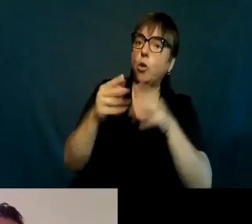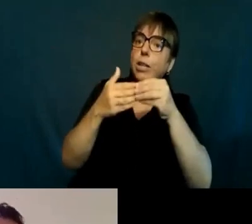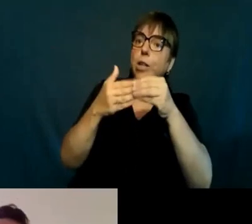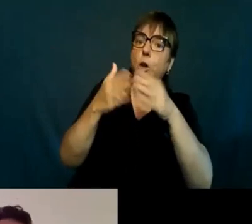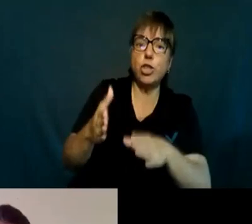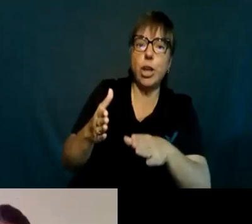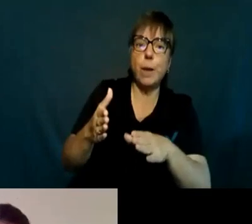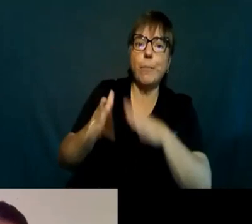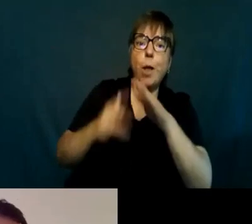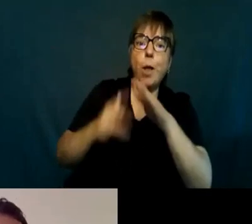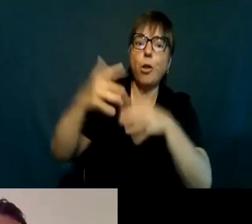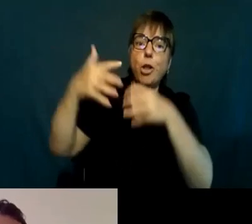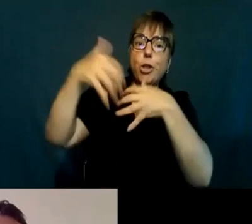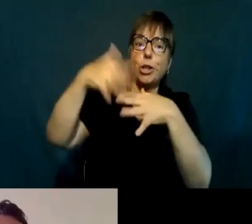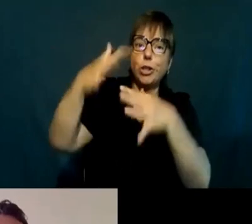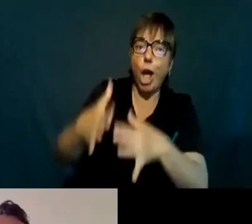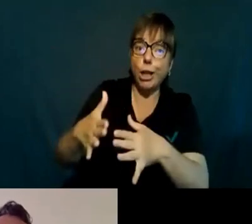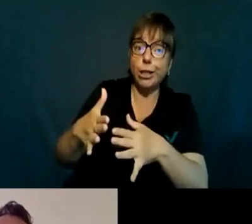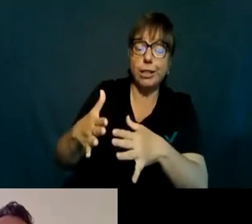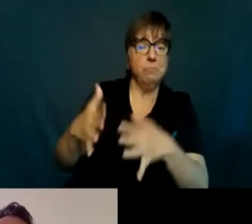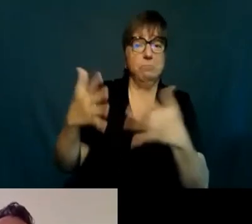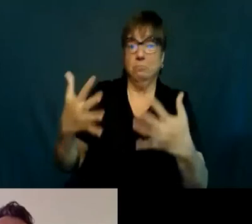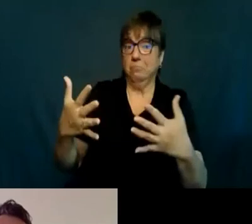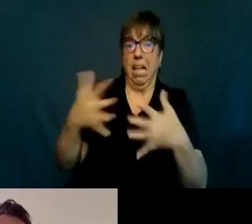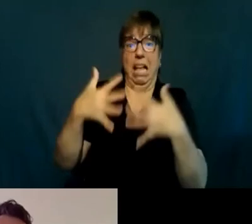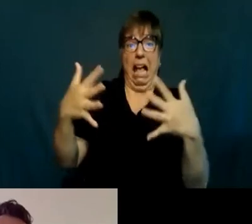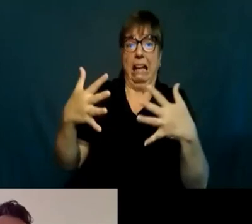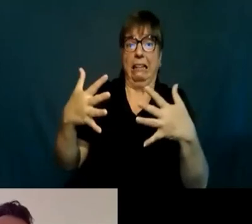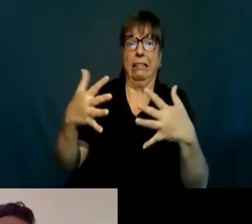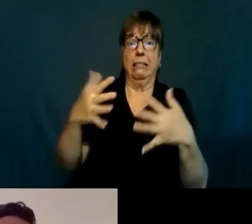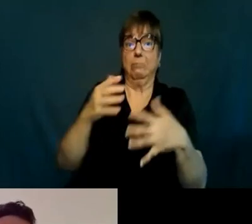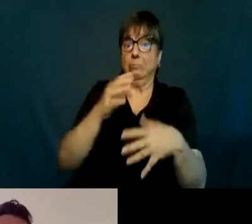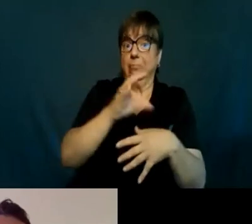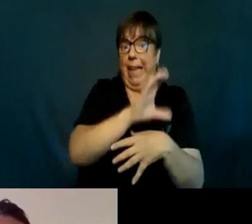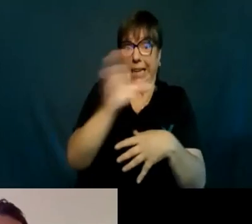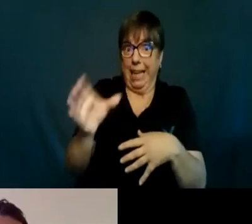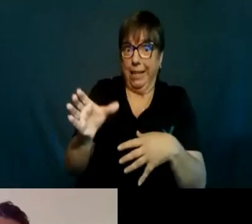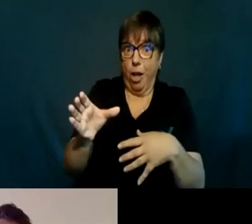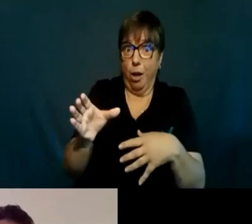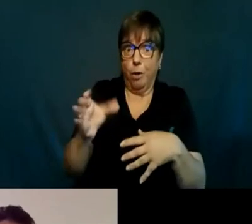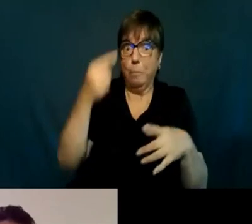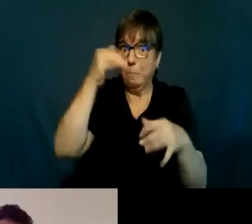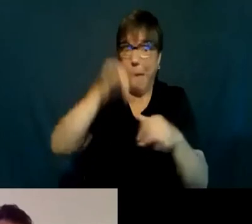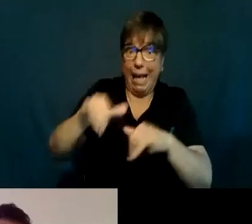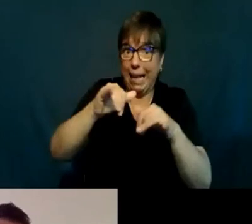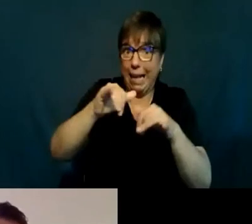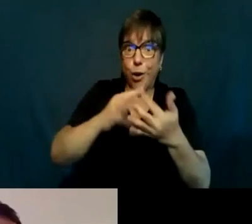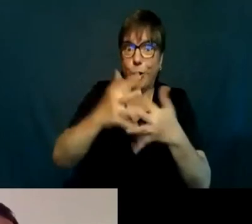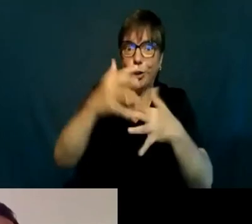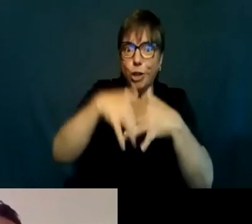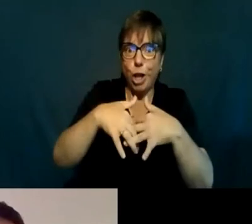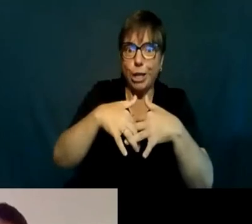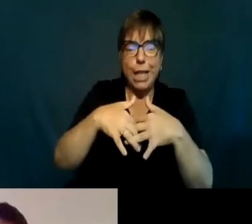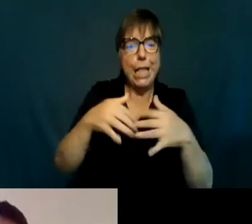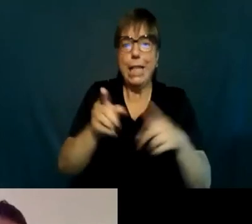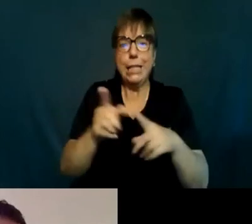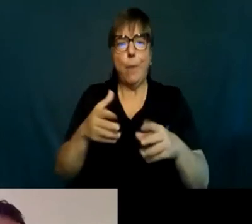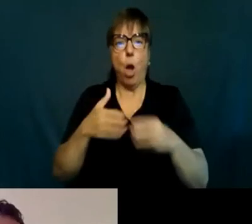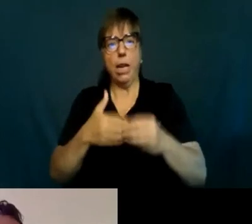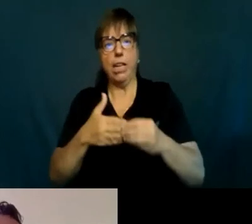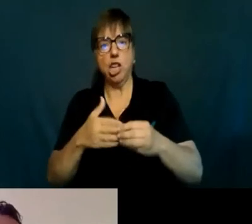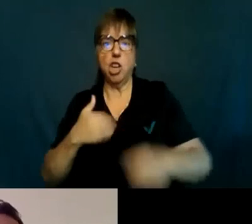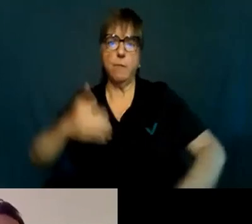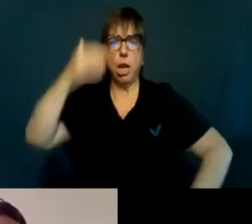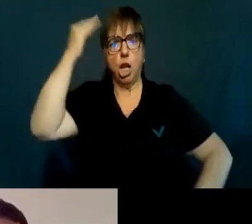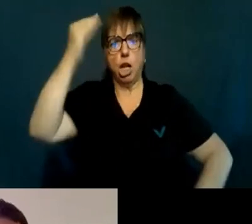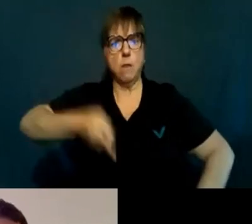partagée par une grande majorité des nations, je pense, au Canada, c'est pas d'asseoir son leadership sur l'autorité,